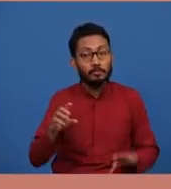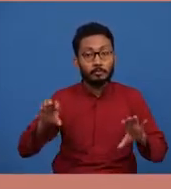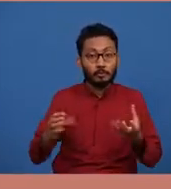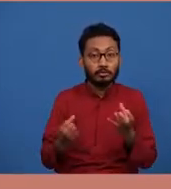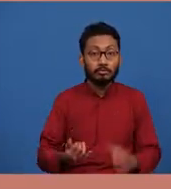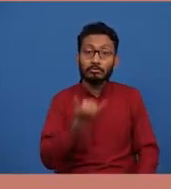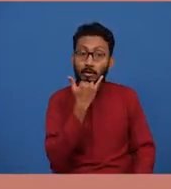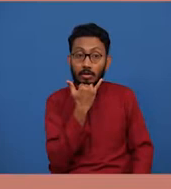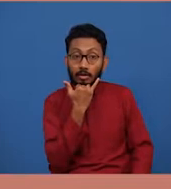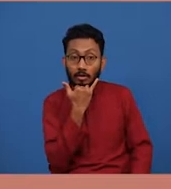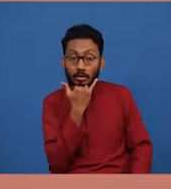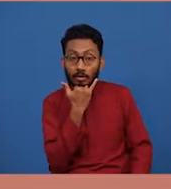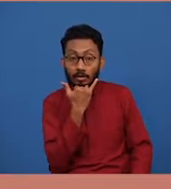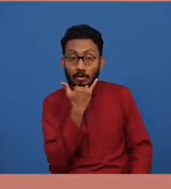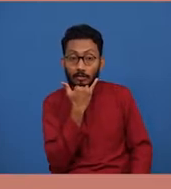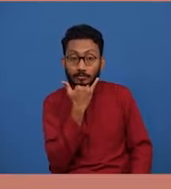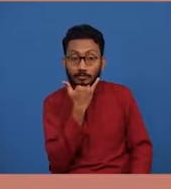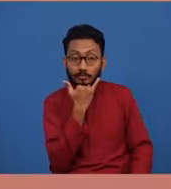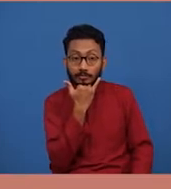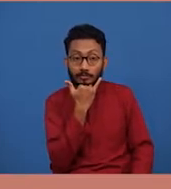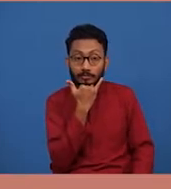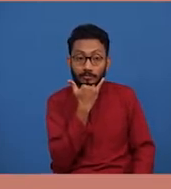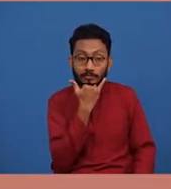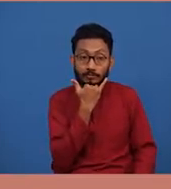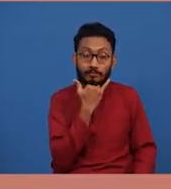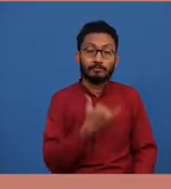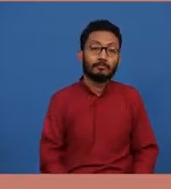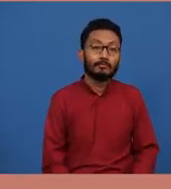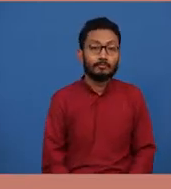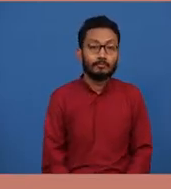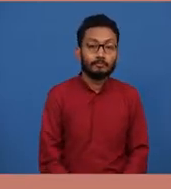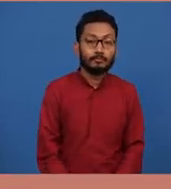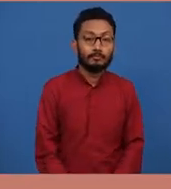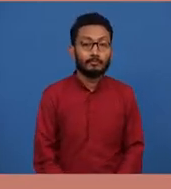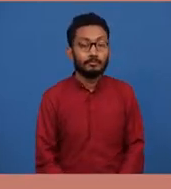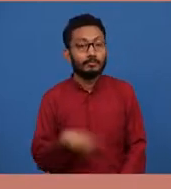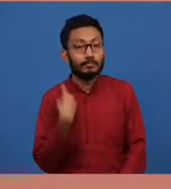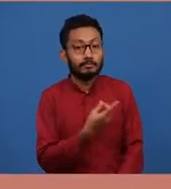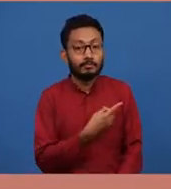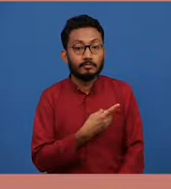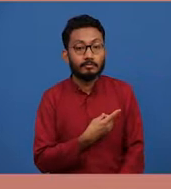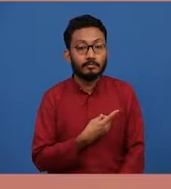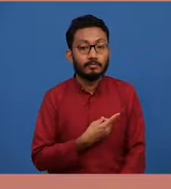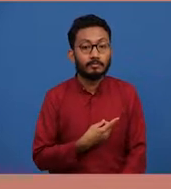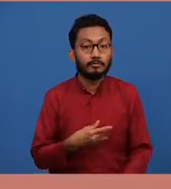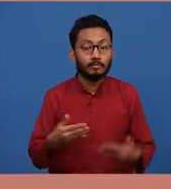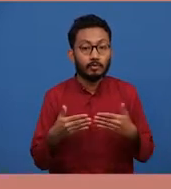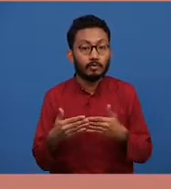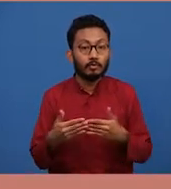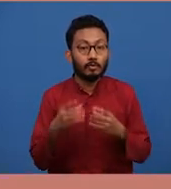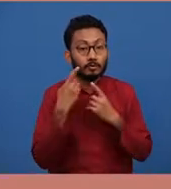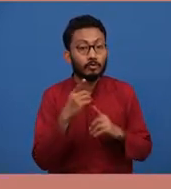melakukan kesalahan. Jadi, kita sambungkan jawapan yang